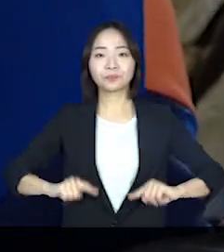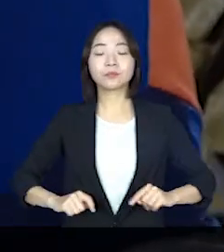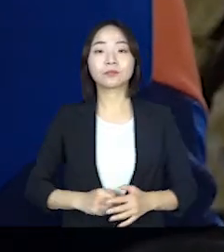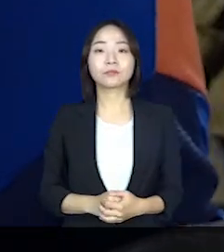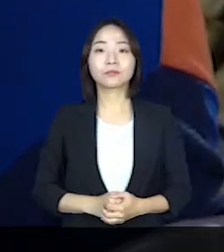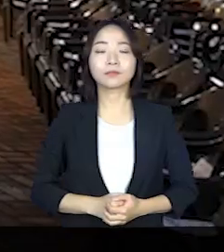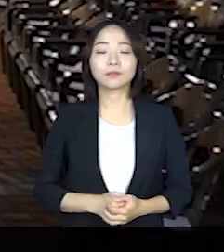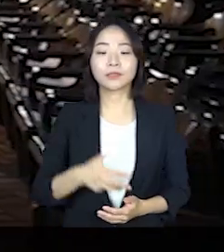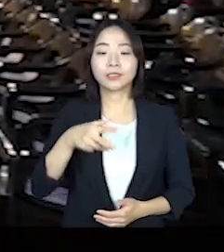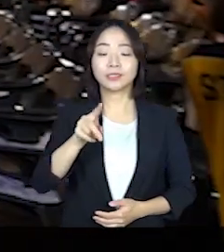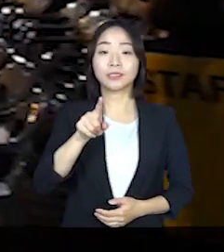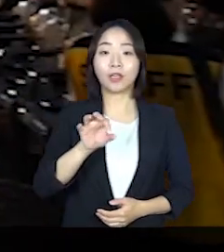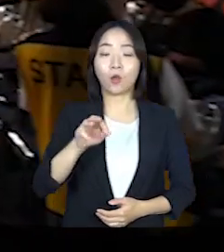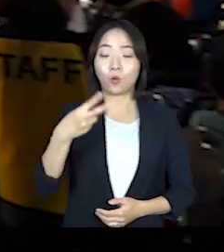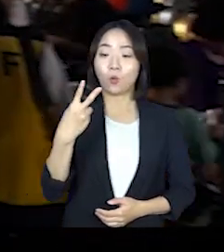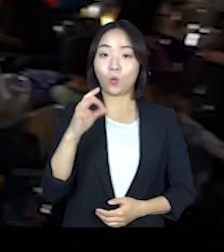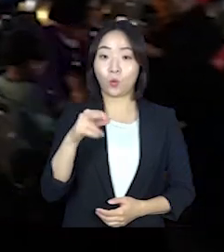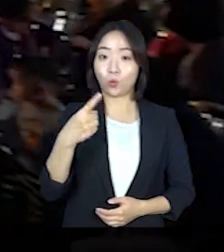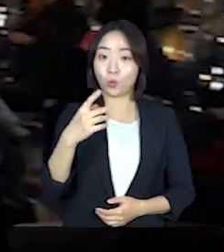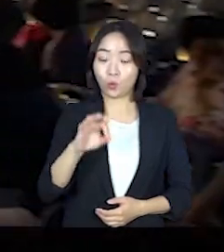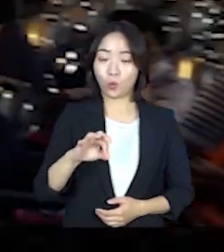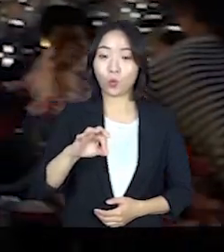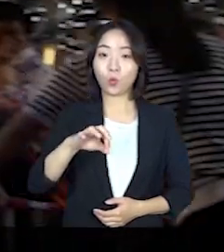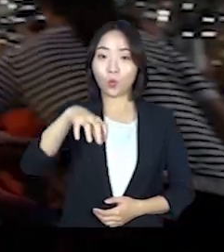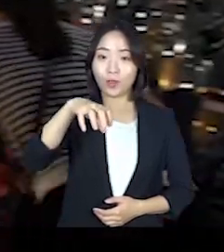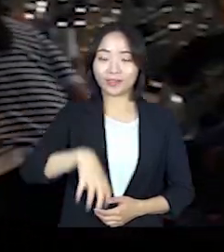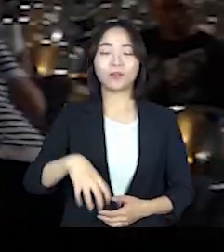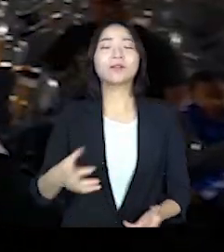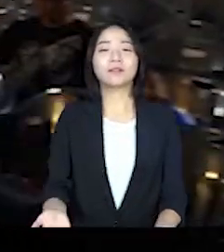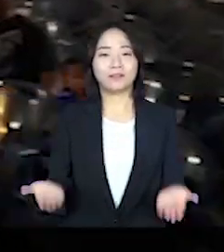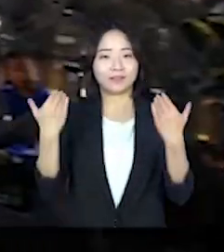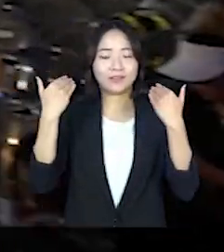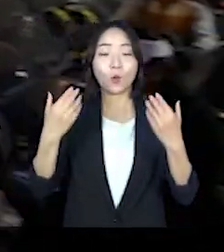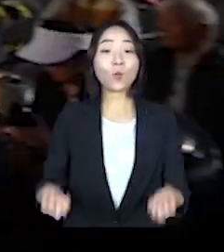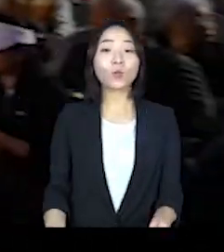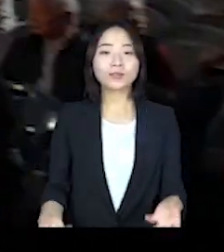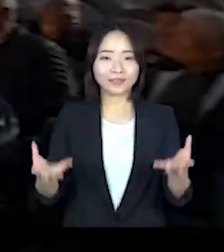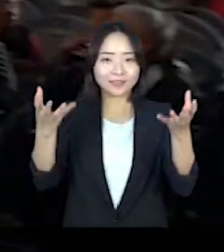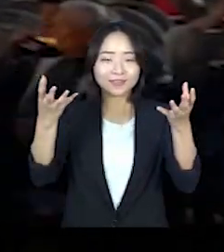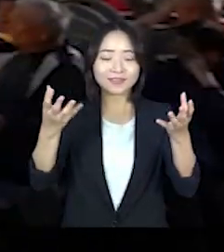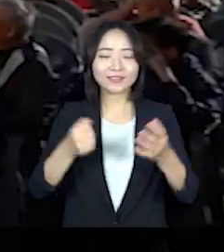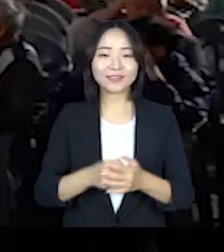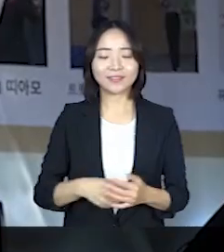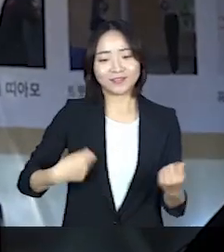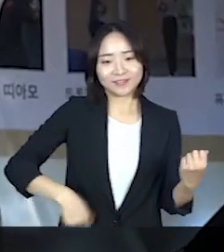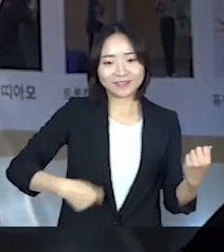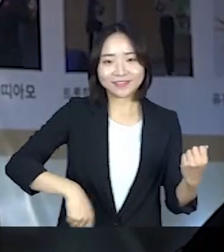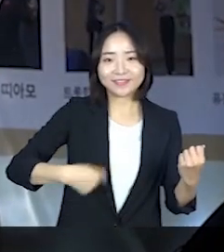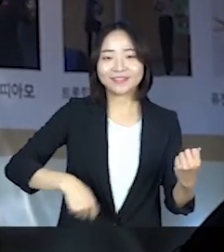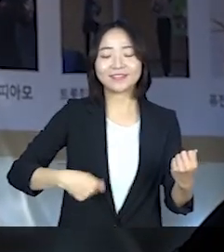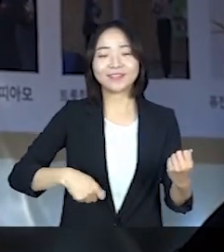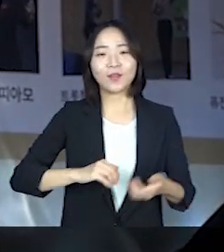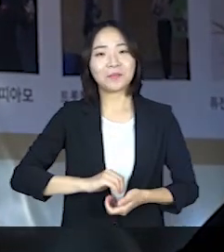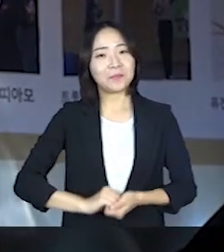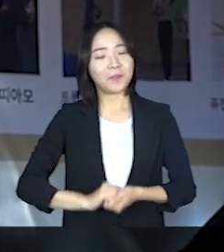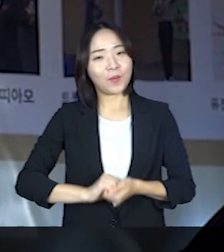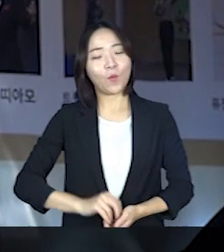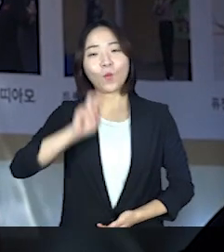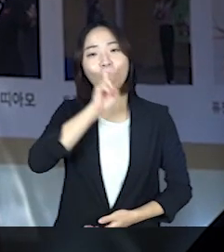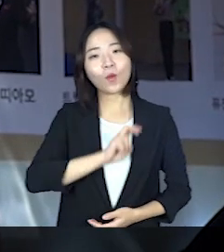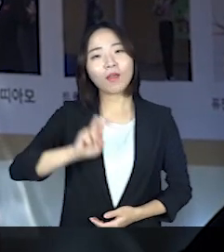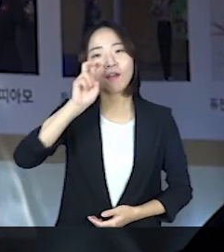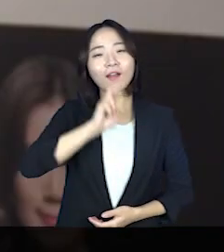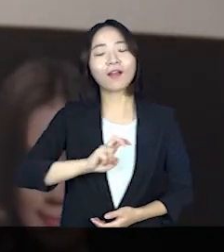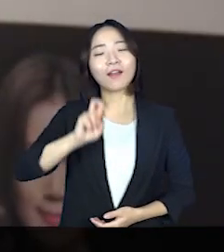열렸는데요. 청룡동 마을축제추진위원회가 주관하는 이번 콘서트 행사에는 통기타 연주와 파페라 공연